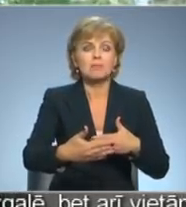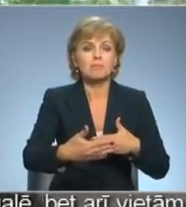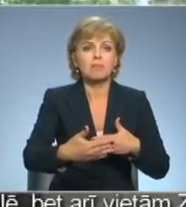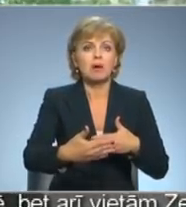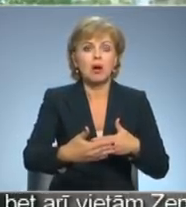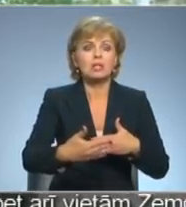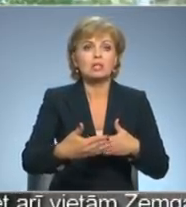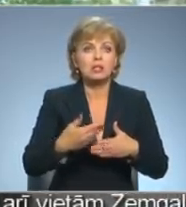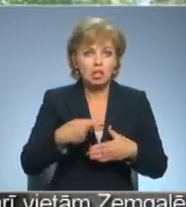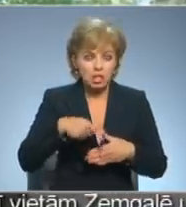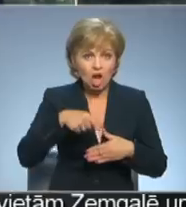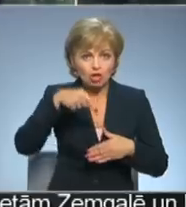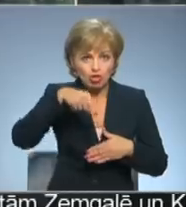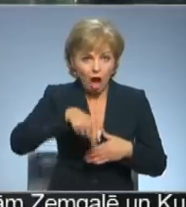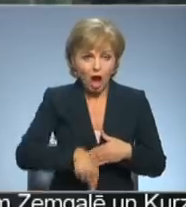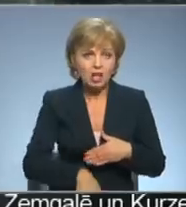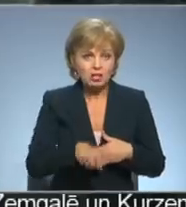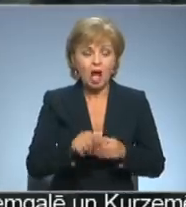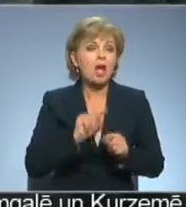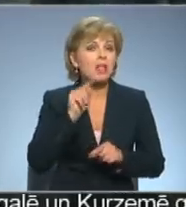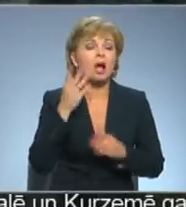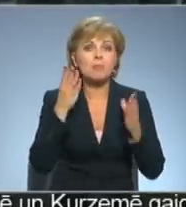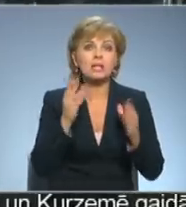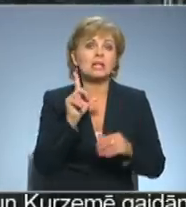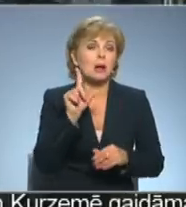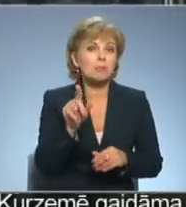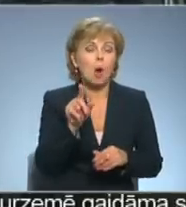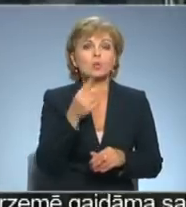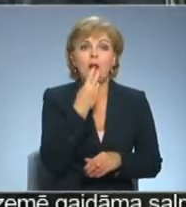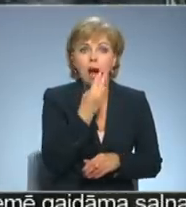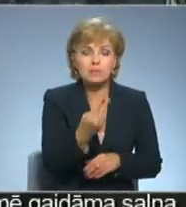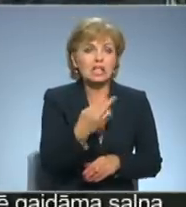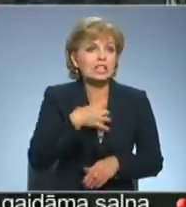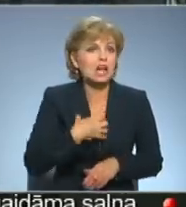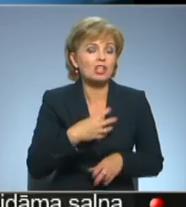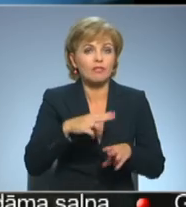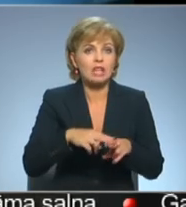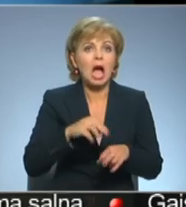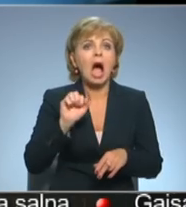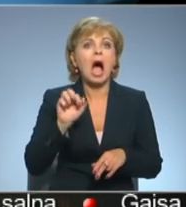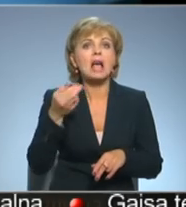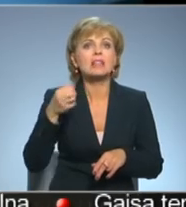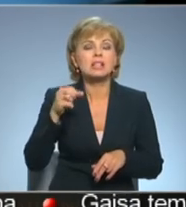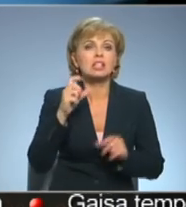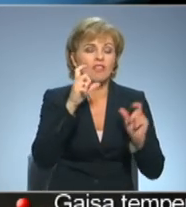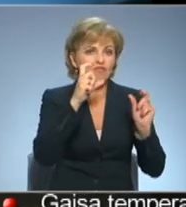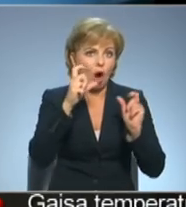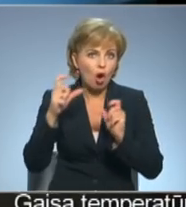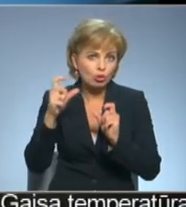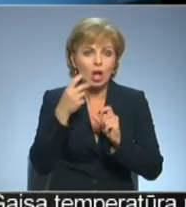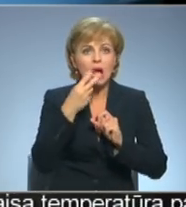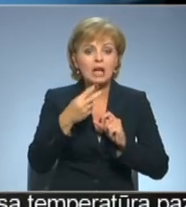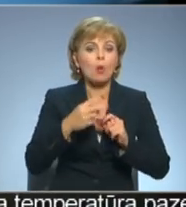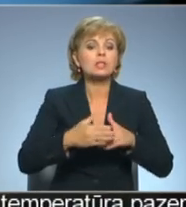Un tur sprauga un šahta līdz lējai. Nākamajā dienā, braucot apskatīt traģisko vietu, Andris uzņēma fotogrāfiju, kurā redzama